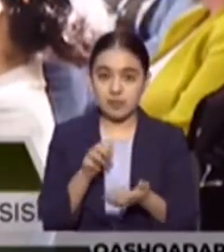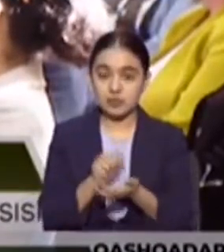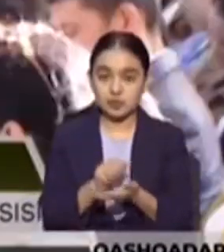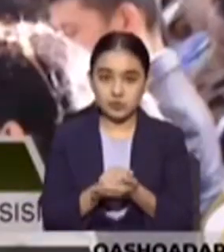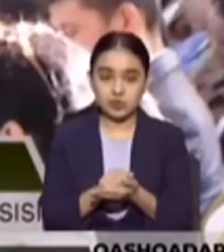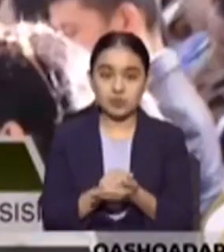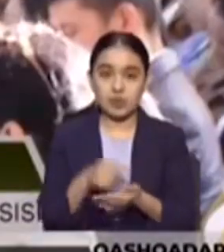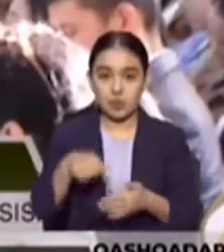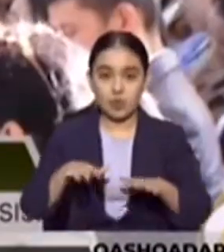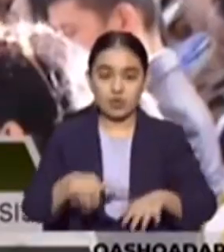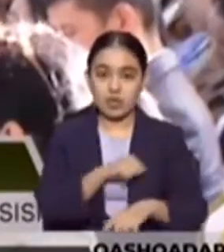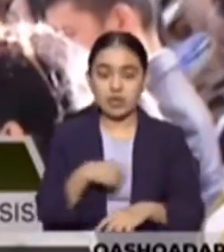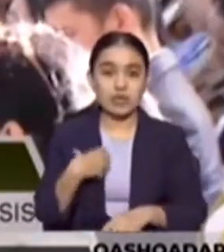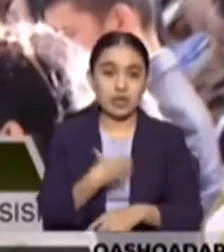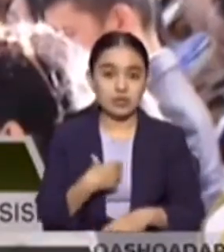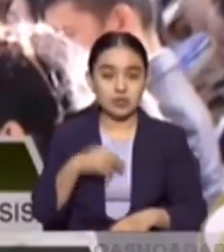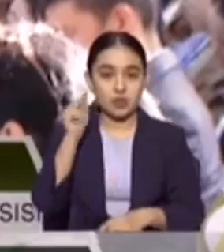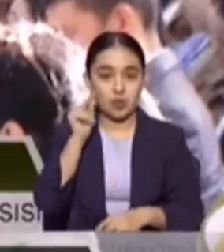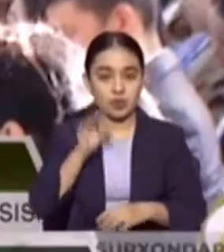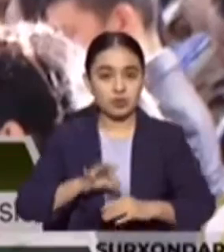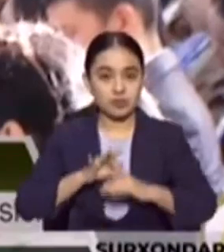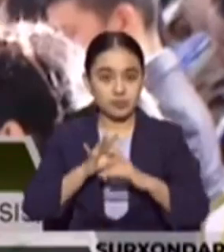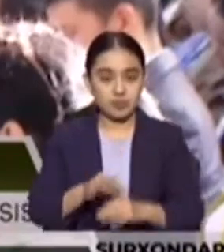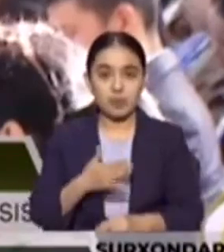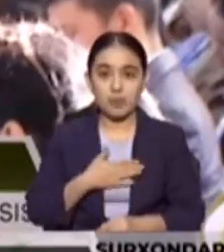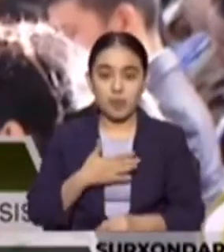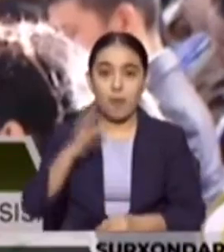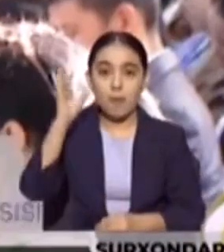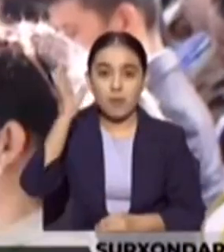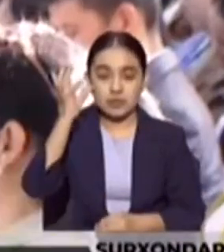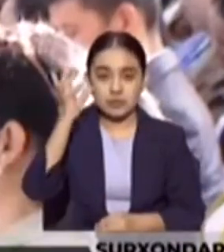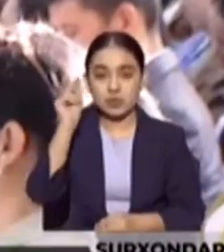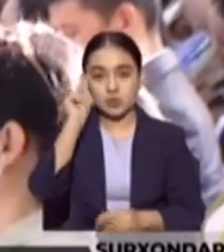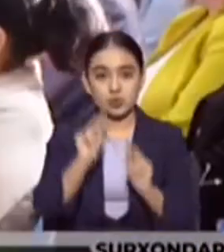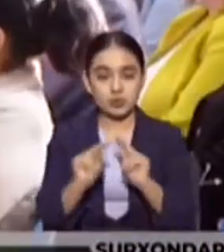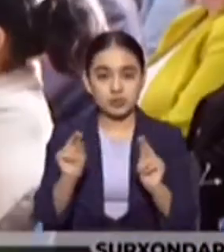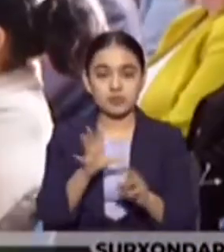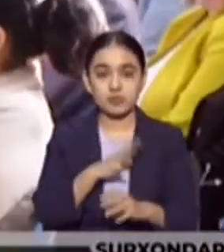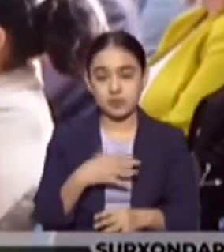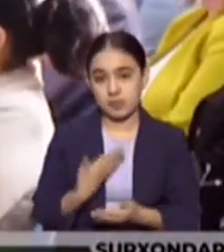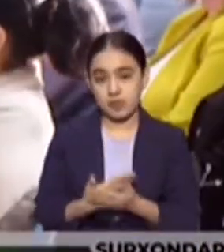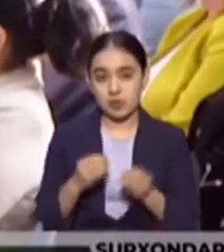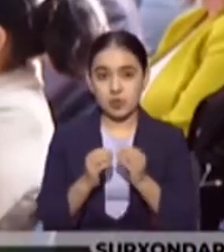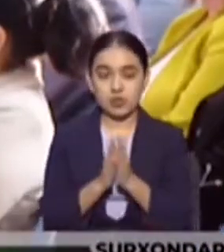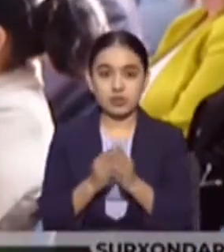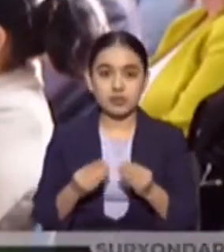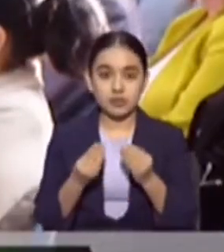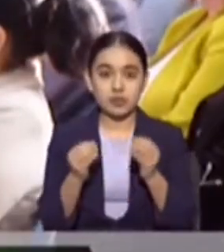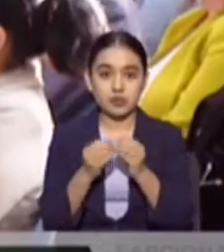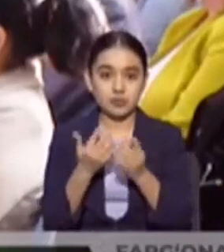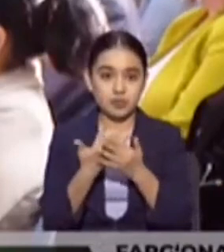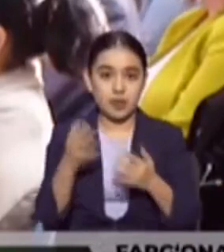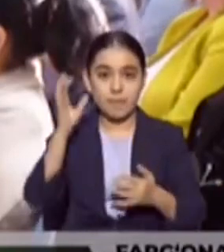shug'ullanamiz. Bu yerda eng asosiy o'rganib hozir ketayotgan narsam bizda psixologik dars o'tildi. Masalan, 10 ta kitobxon kirsa, 10